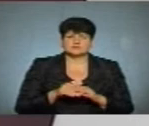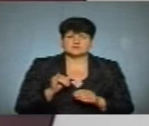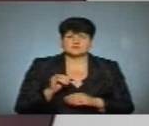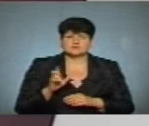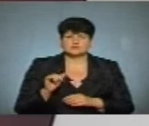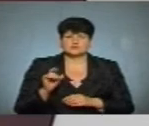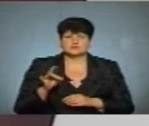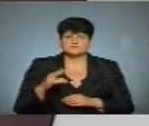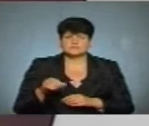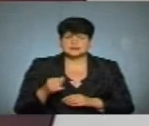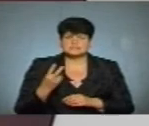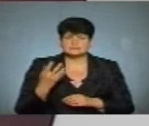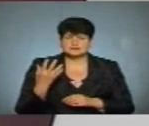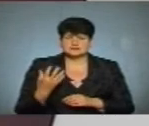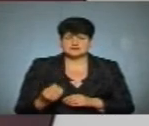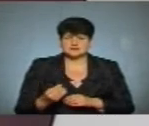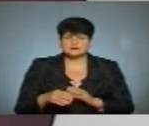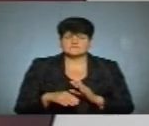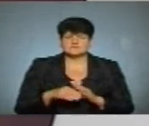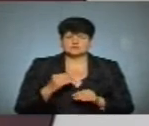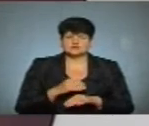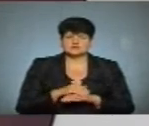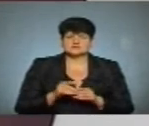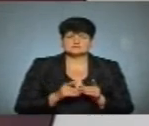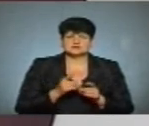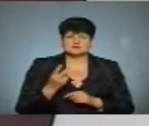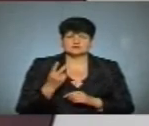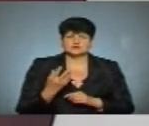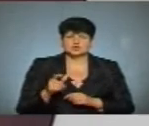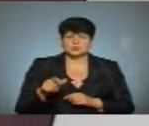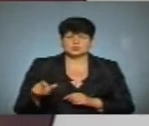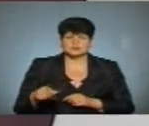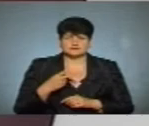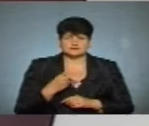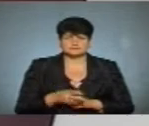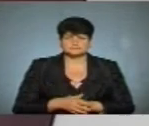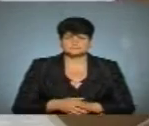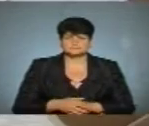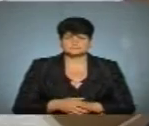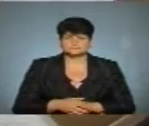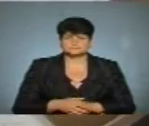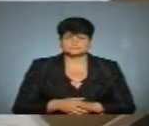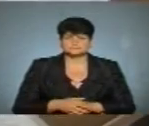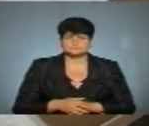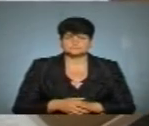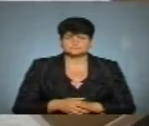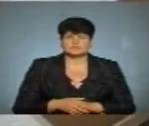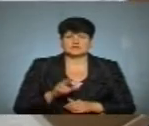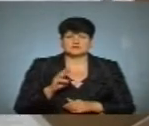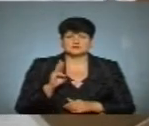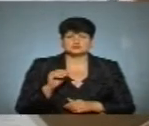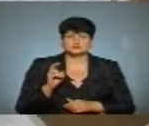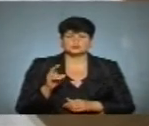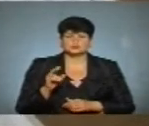її словами, за 2 дні виборчу адресу в Тернополі змінили 2 людей. Як це зробити, дивіться. Яна Шкуратова